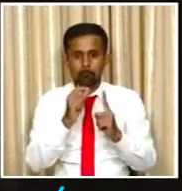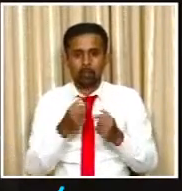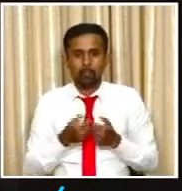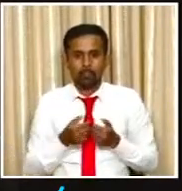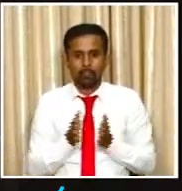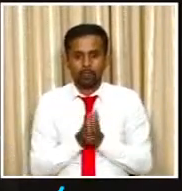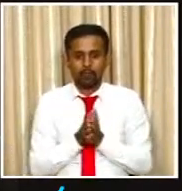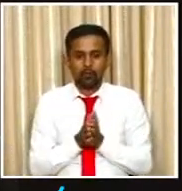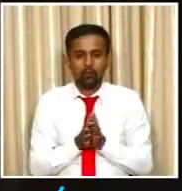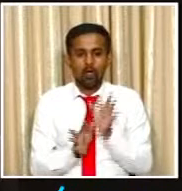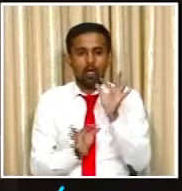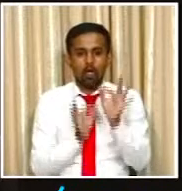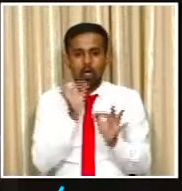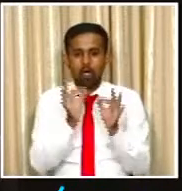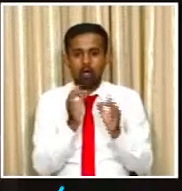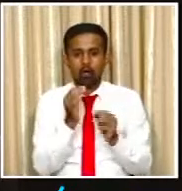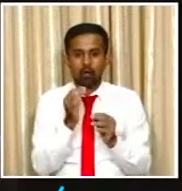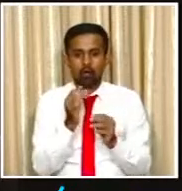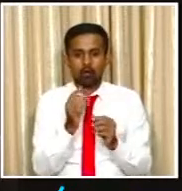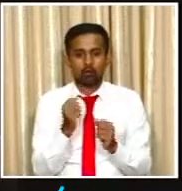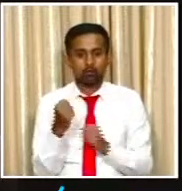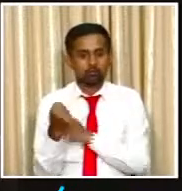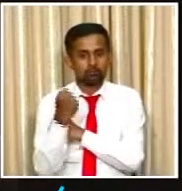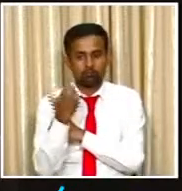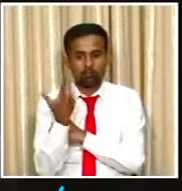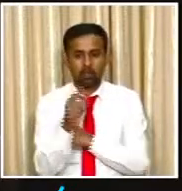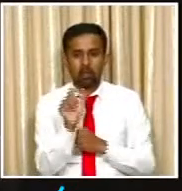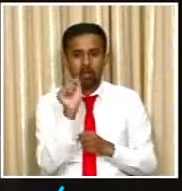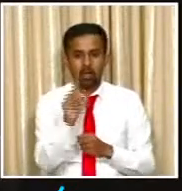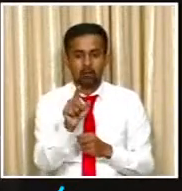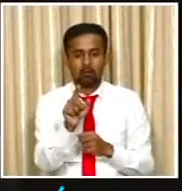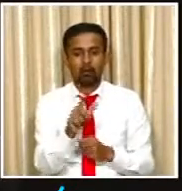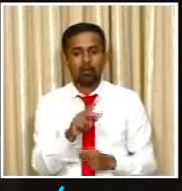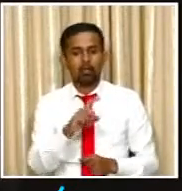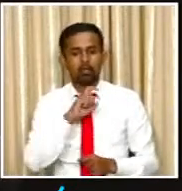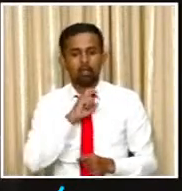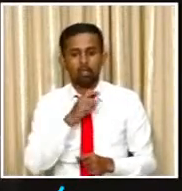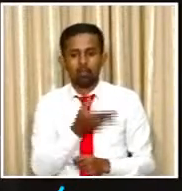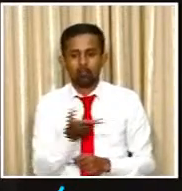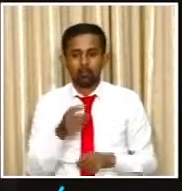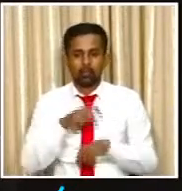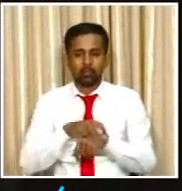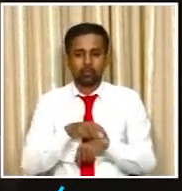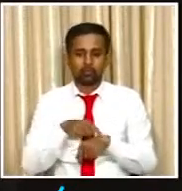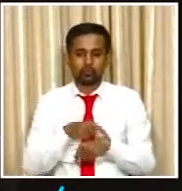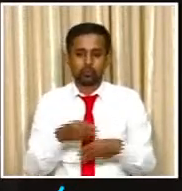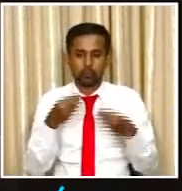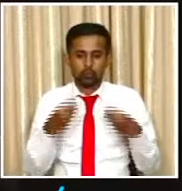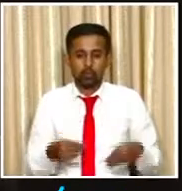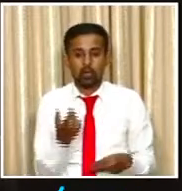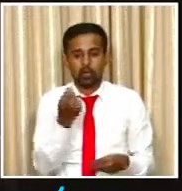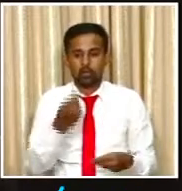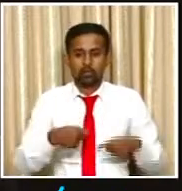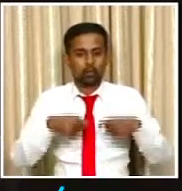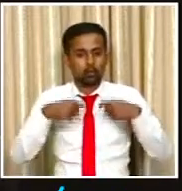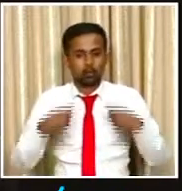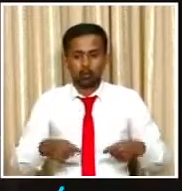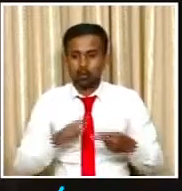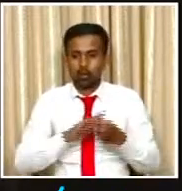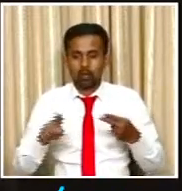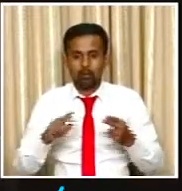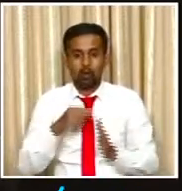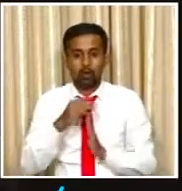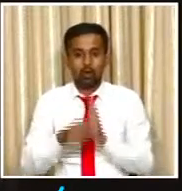Tamange tiyena katha karanna hakiyawak naththam kenekge namak allagena kaya gahagena metana kale naasthi kala me mudal naasthi karanna nemei. Me